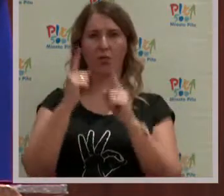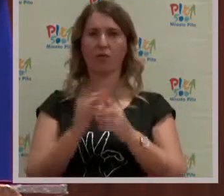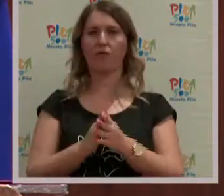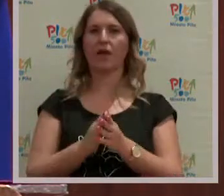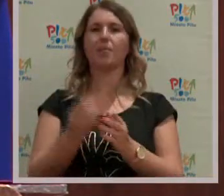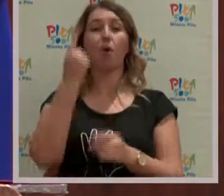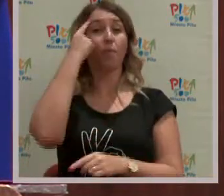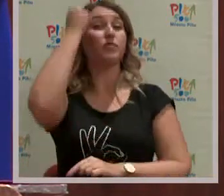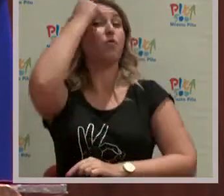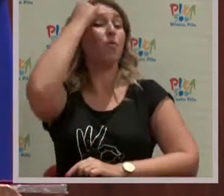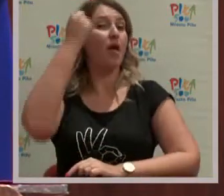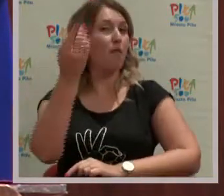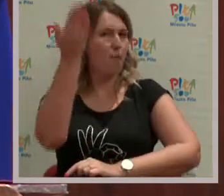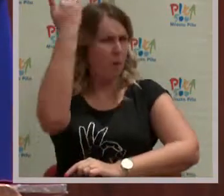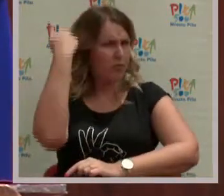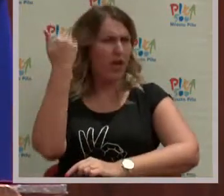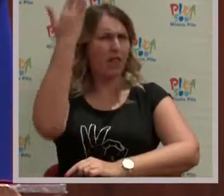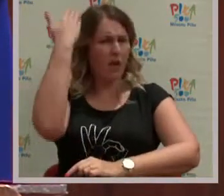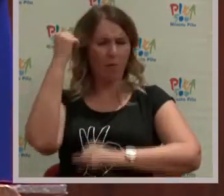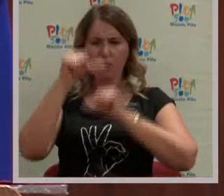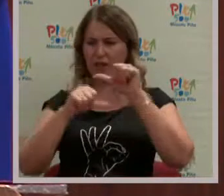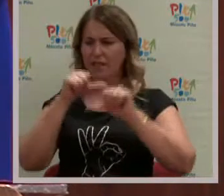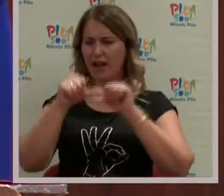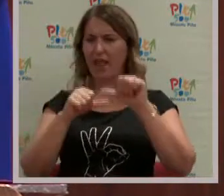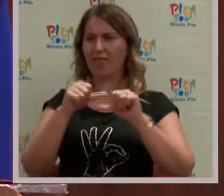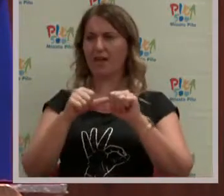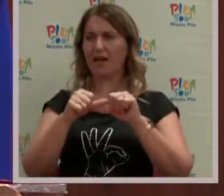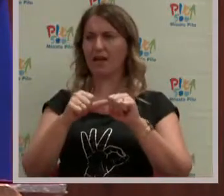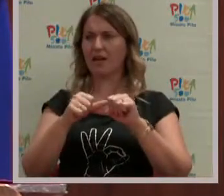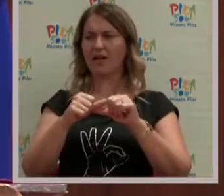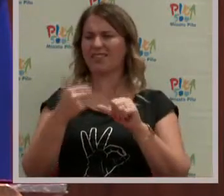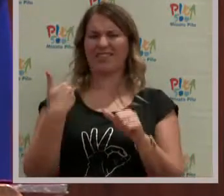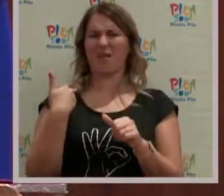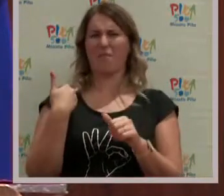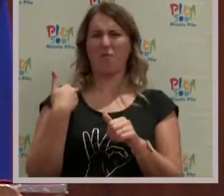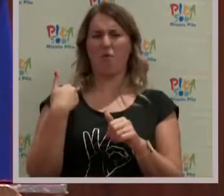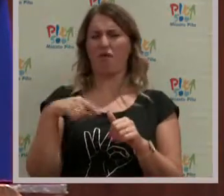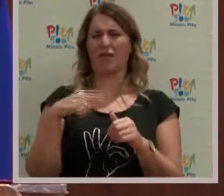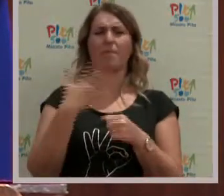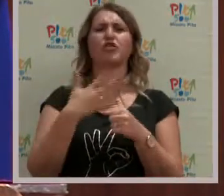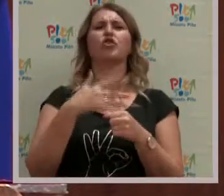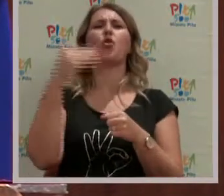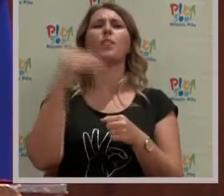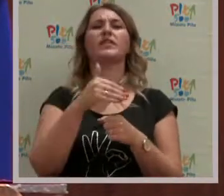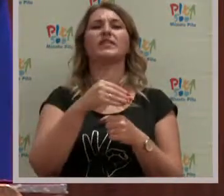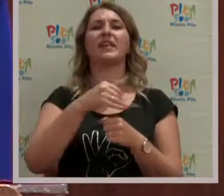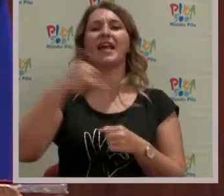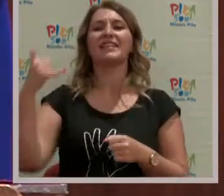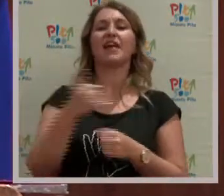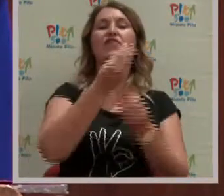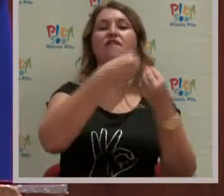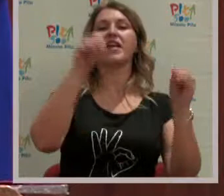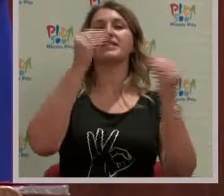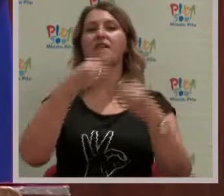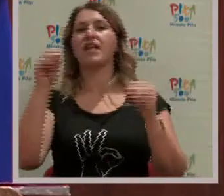latach poprzednich nie było sytuacji, że przekazywaliśmy 50 tysięcy. Przekazywaliśmy dużo więcej, tylko robiliśmy